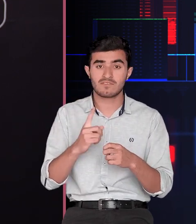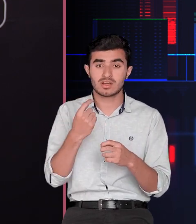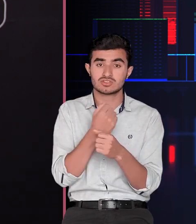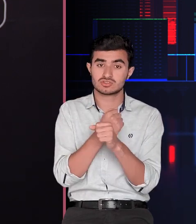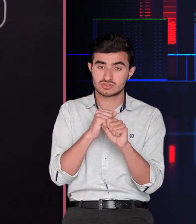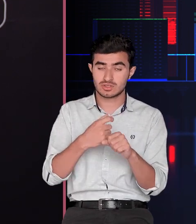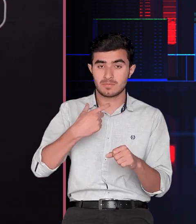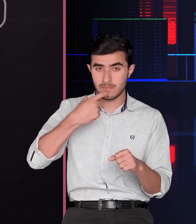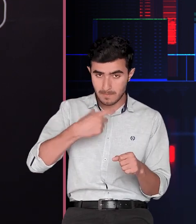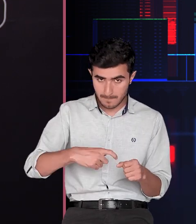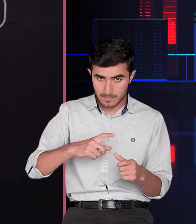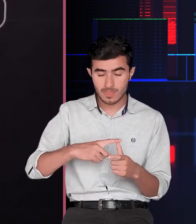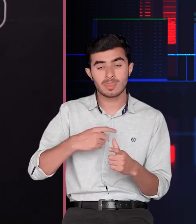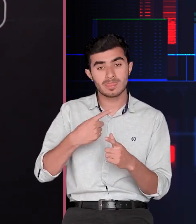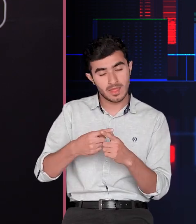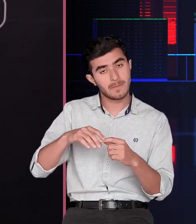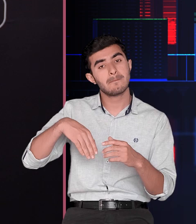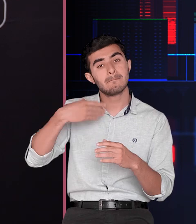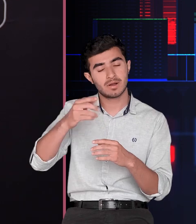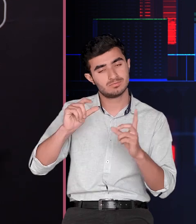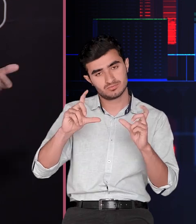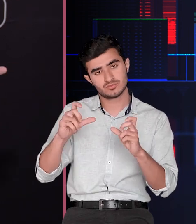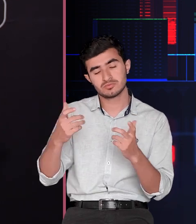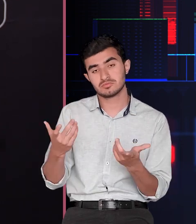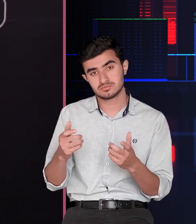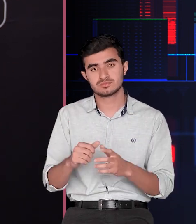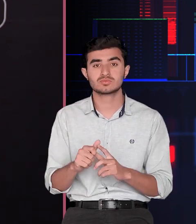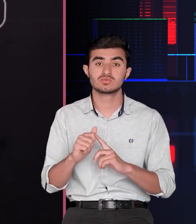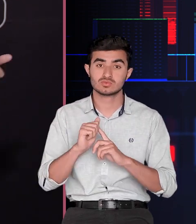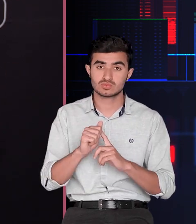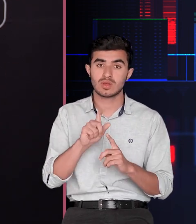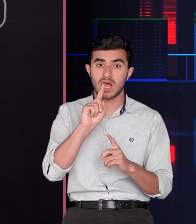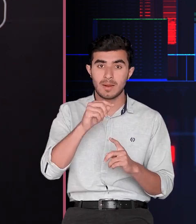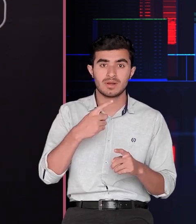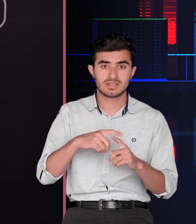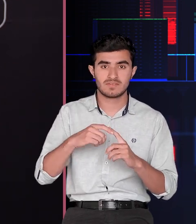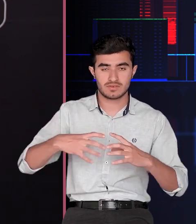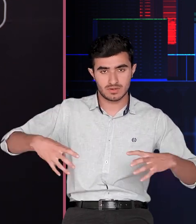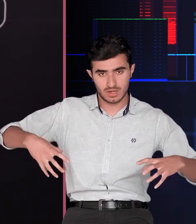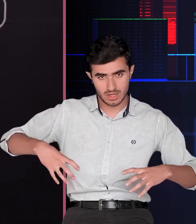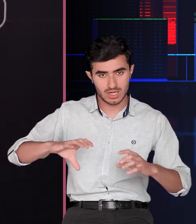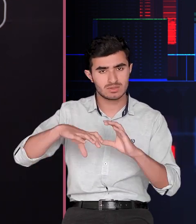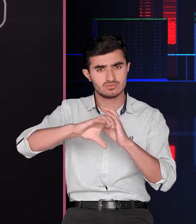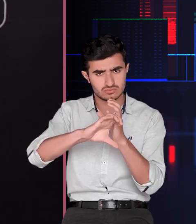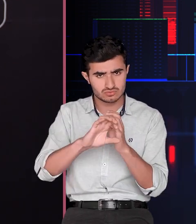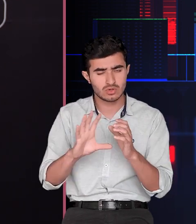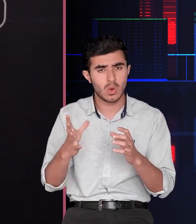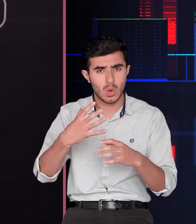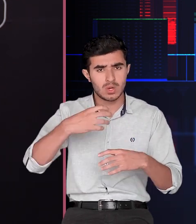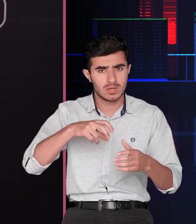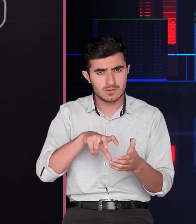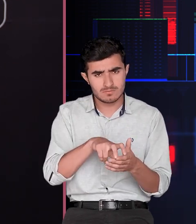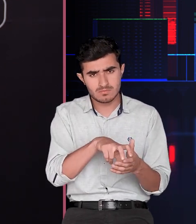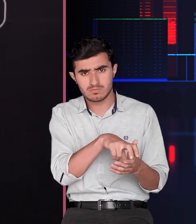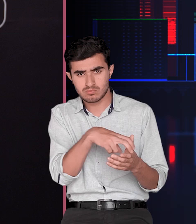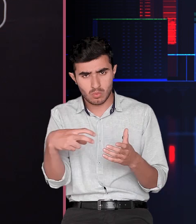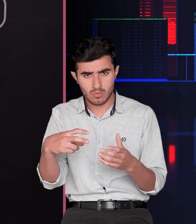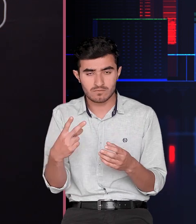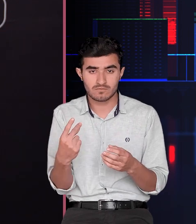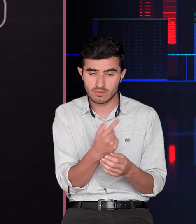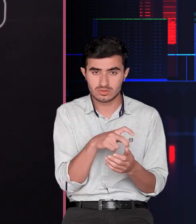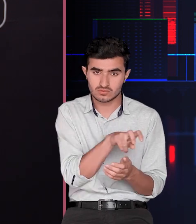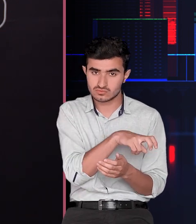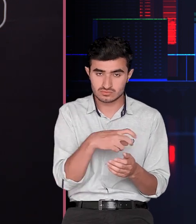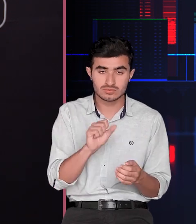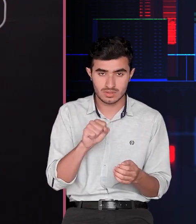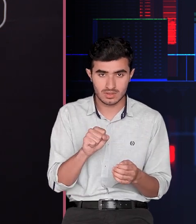अपने ज़ाहिर है हैवी लेंसेज होते हैं, आपने मूव करना होता है लेफ़्ट या राइट। और सम टाइम तो 4 राइडर्स आ रहे होते हैं और आप सेंटर में खड़े होते